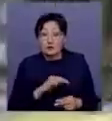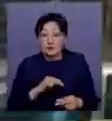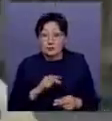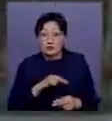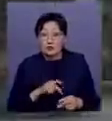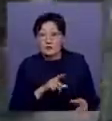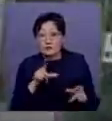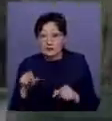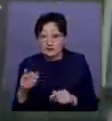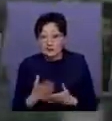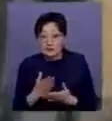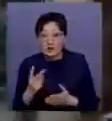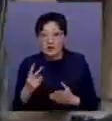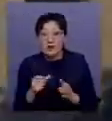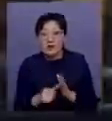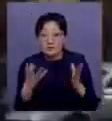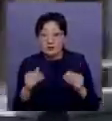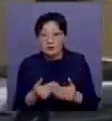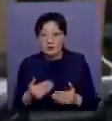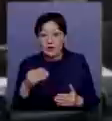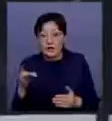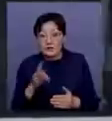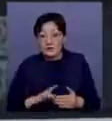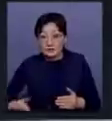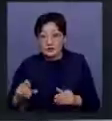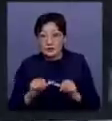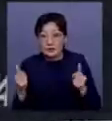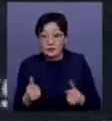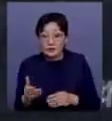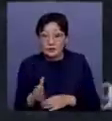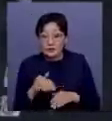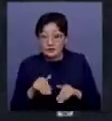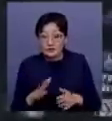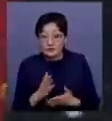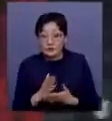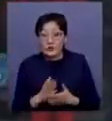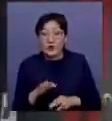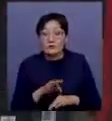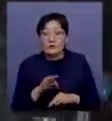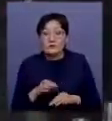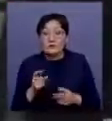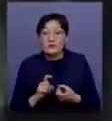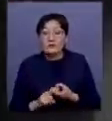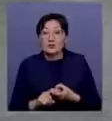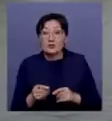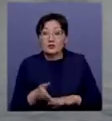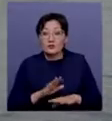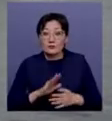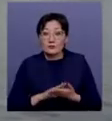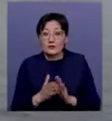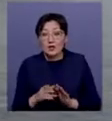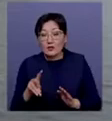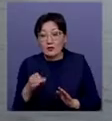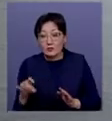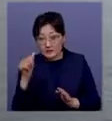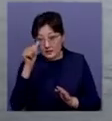жүр. Айтуынша осыдан 6 күн бұрын республикада карантинді алып тастау туралы шешім шықты. Елде коронавируске байланысты төтенше жағдай наурыз айының